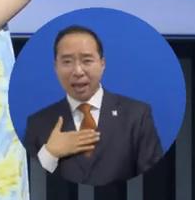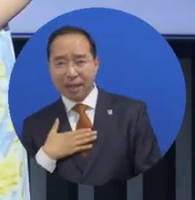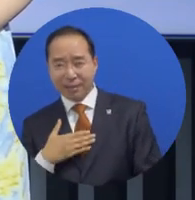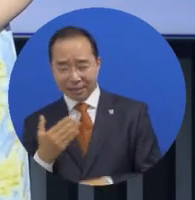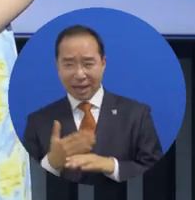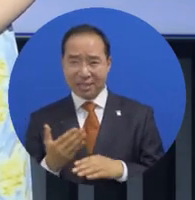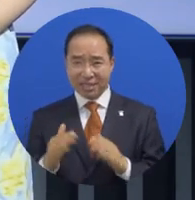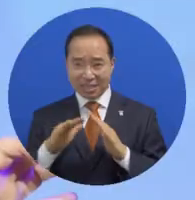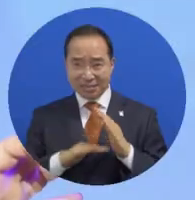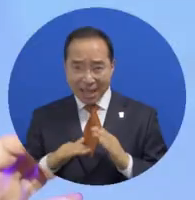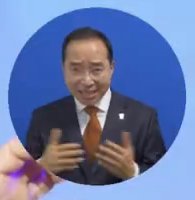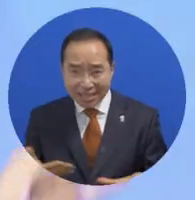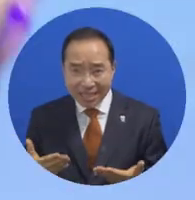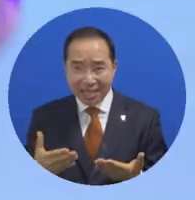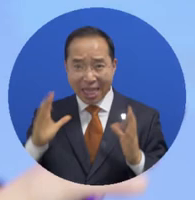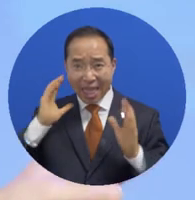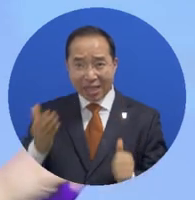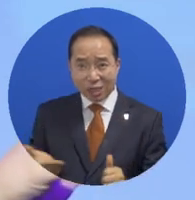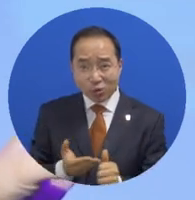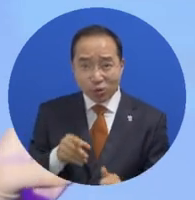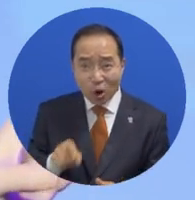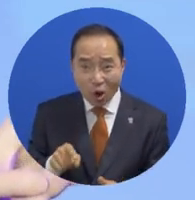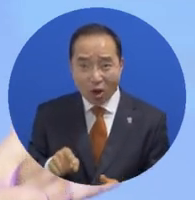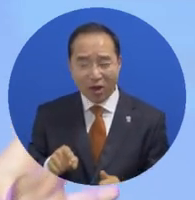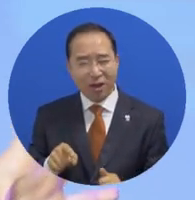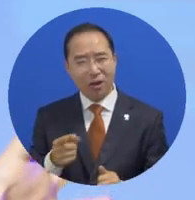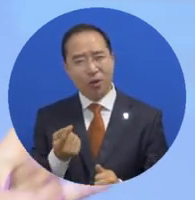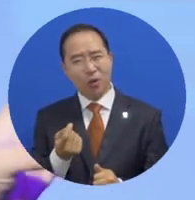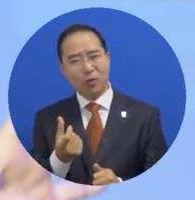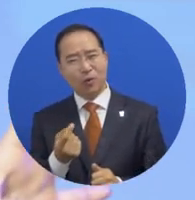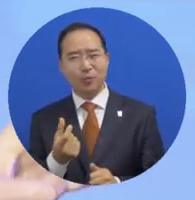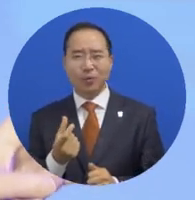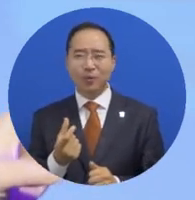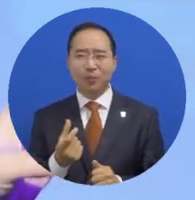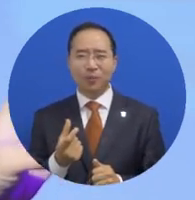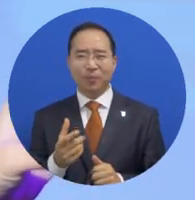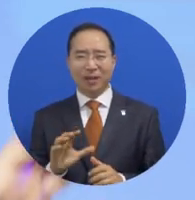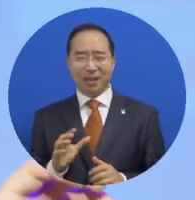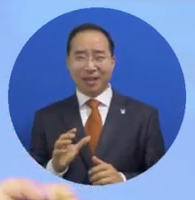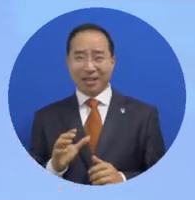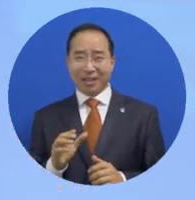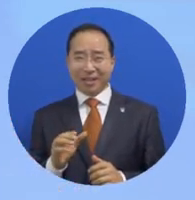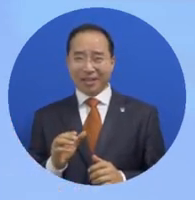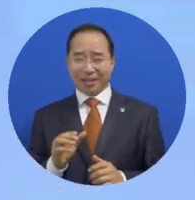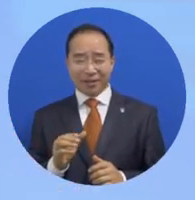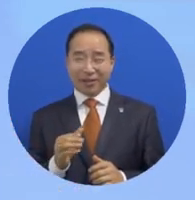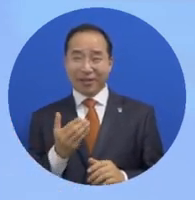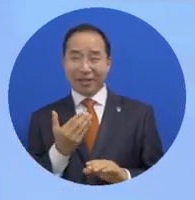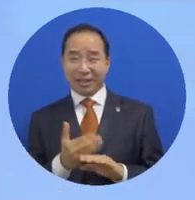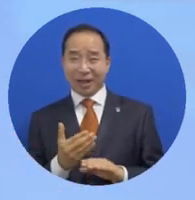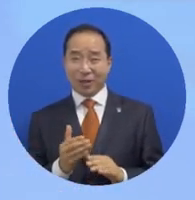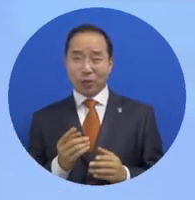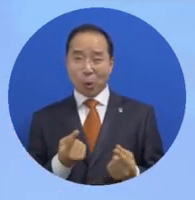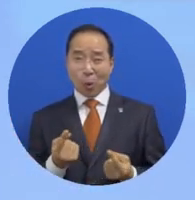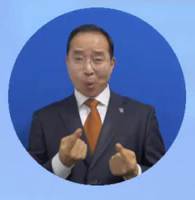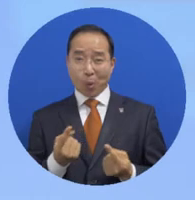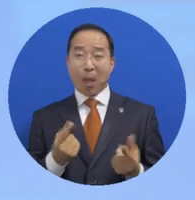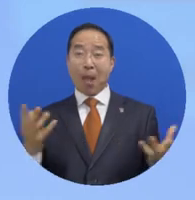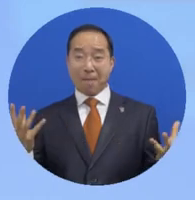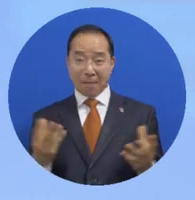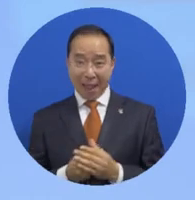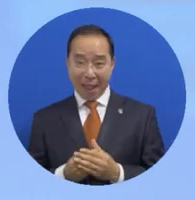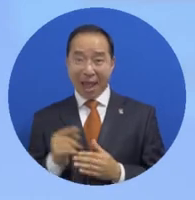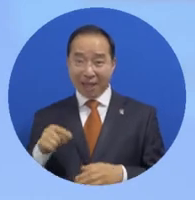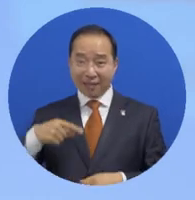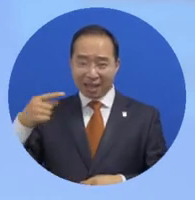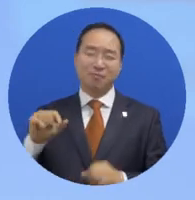있는 다른 어떤 살림 그다음에 어떤 육아 부분 또 뭐 이런 것들을 조금 느슨하게 하는 거 이제 그런 것들이 어떤